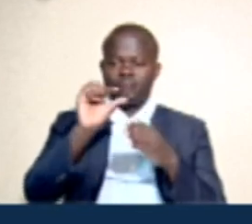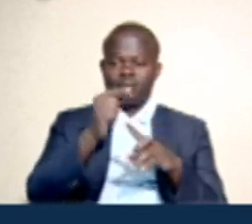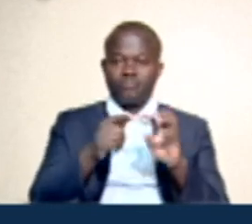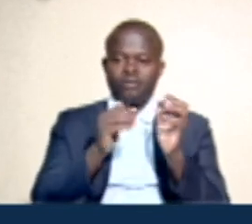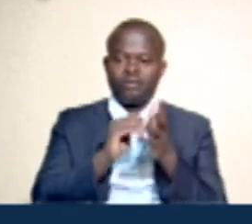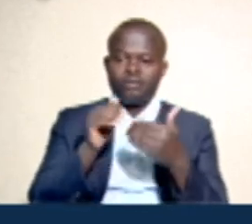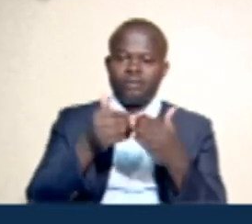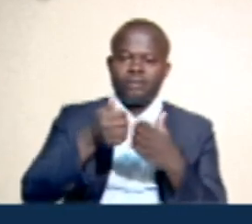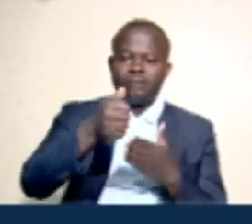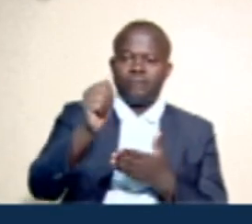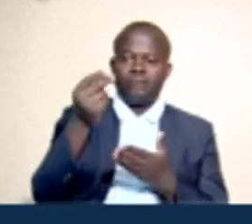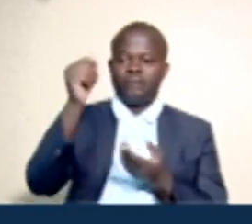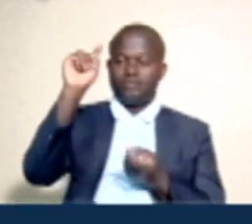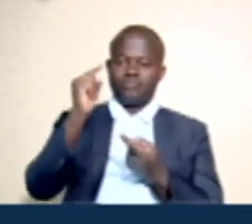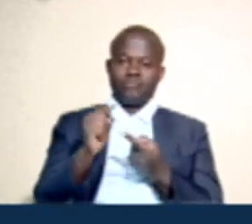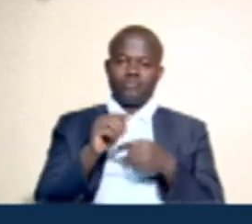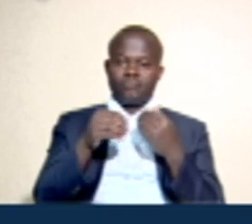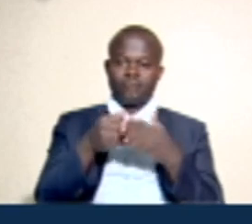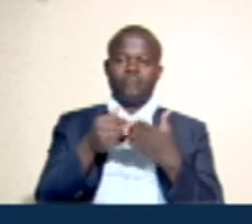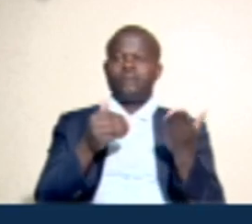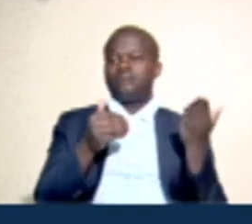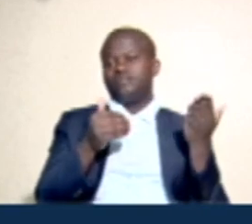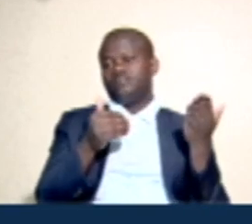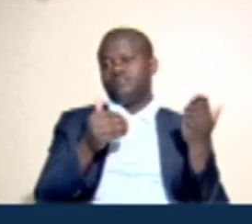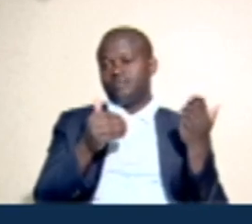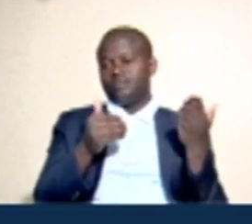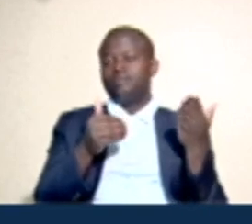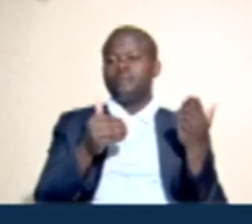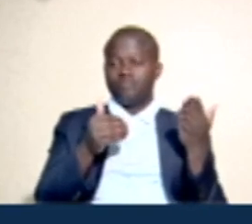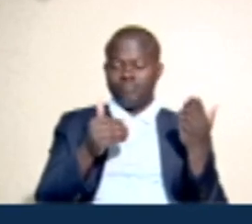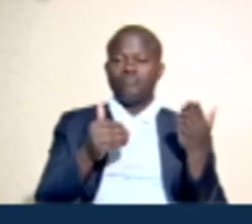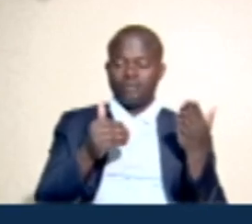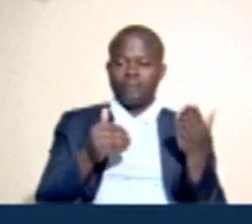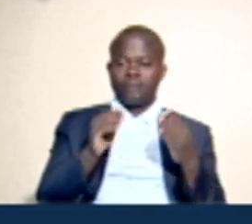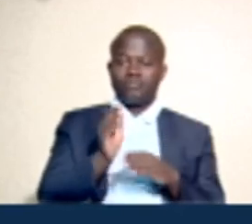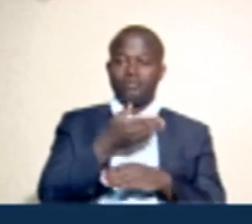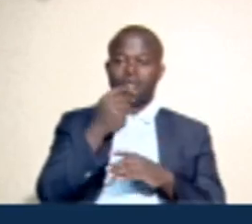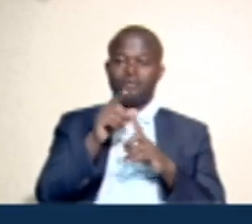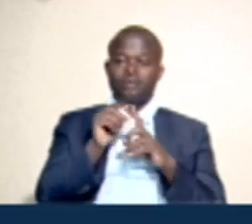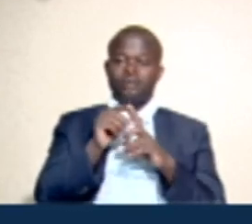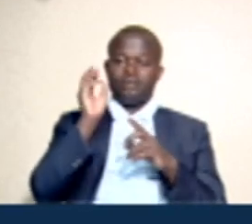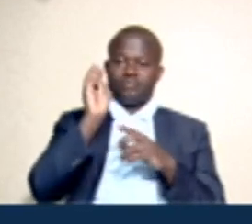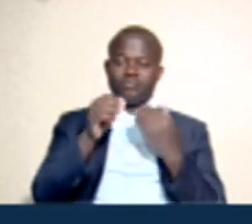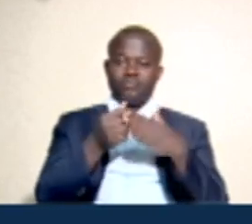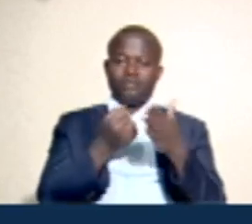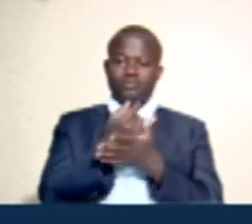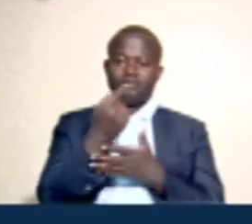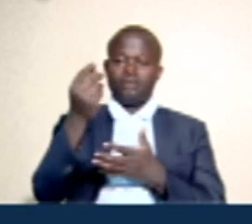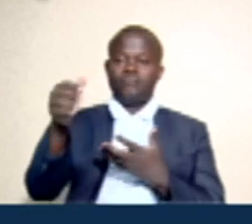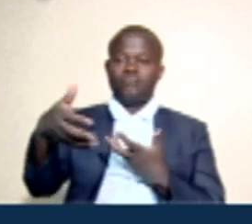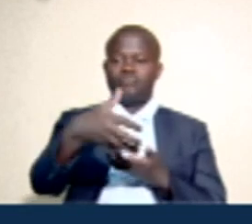ubwo icyo cyagabanutseho kuba iyo tebita bayikuyeho ku muceri bizatuma ujya